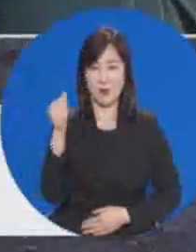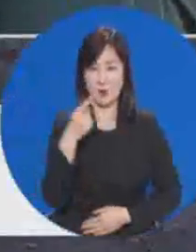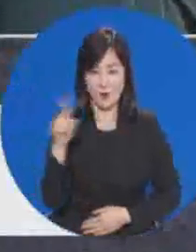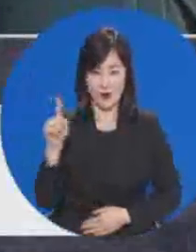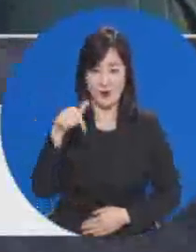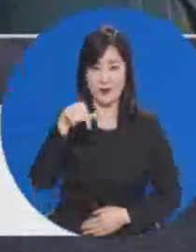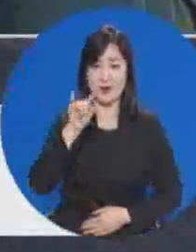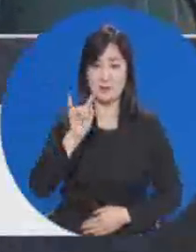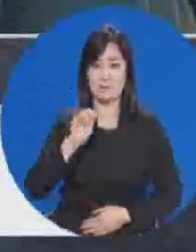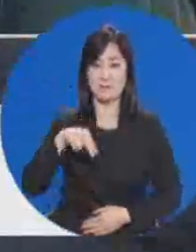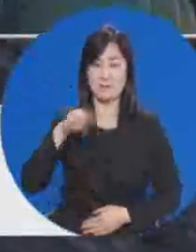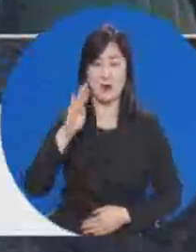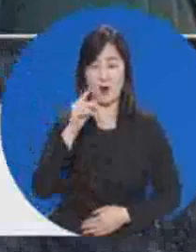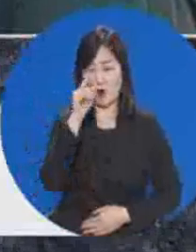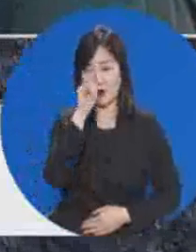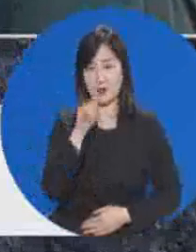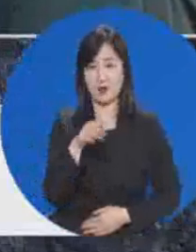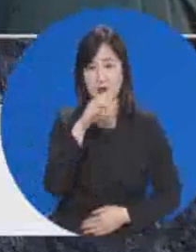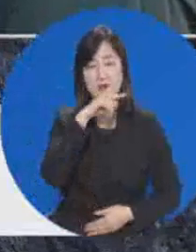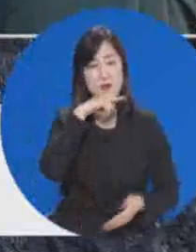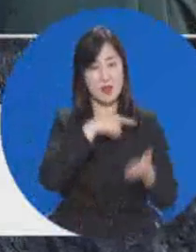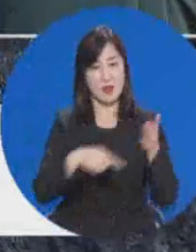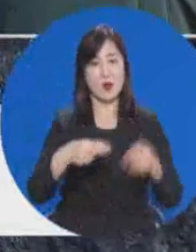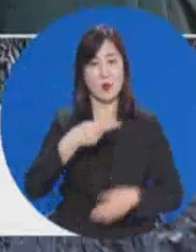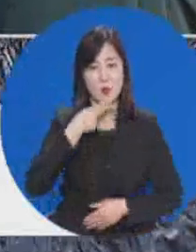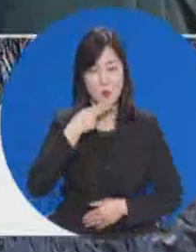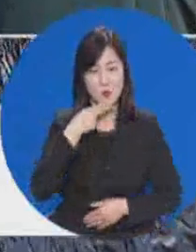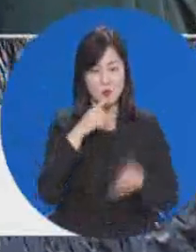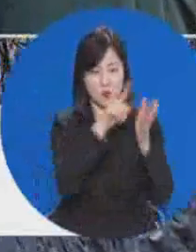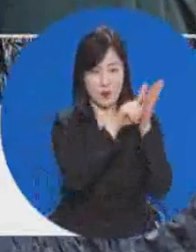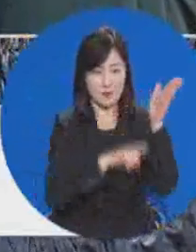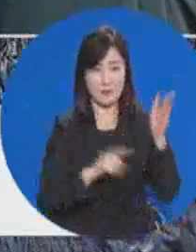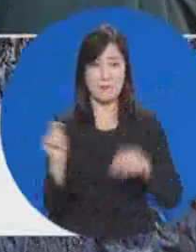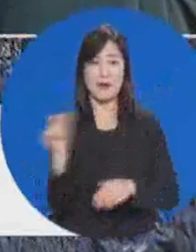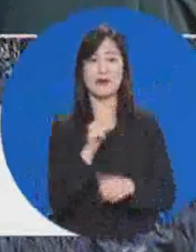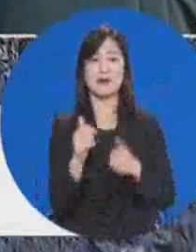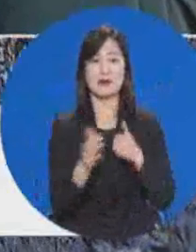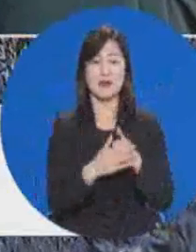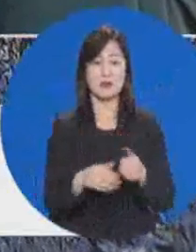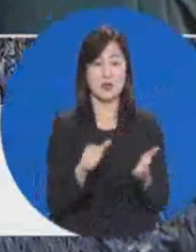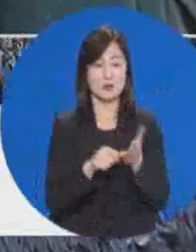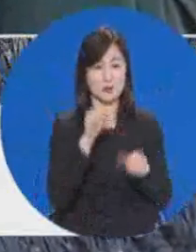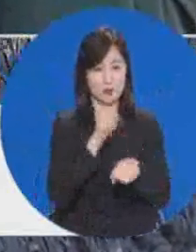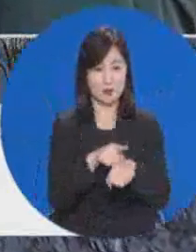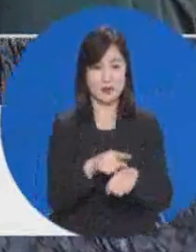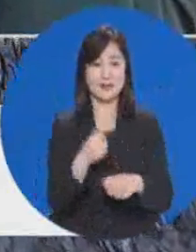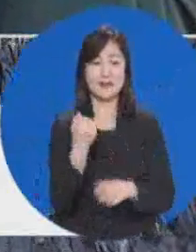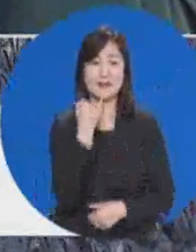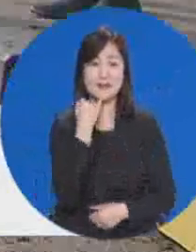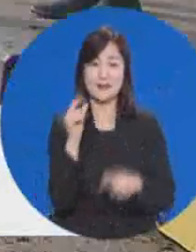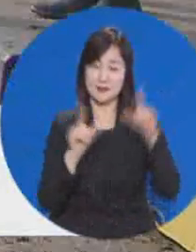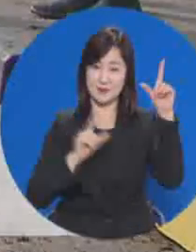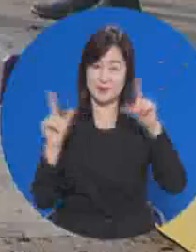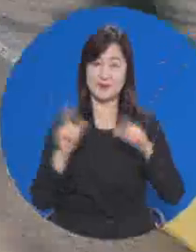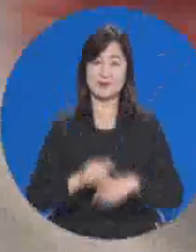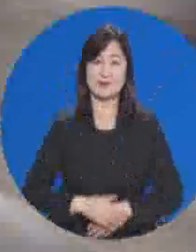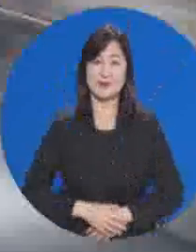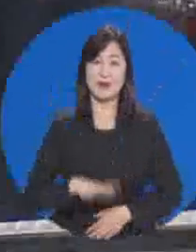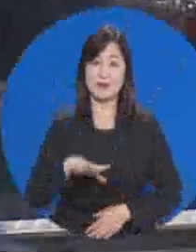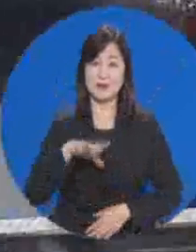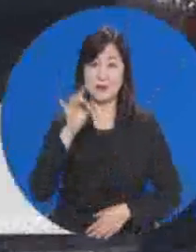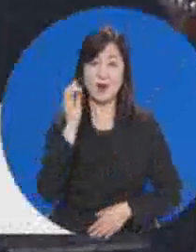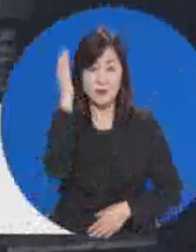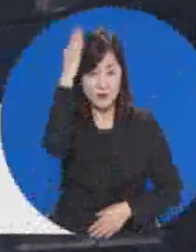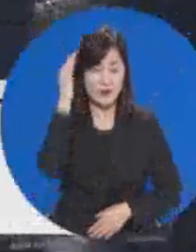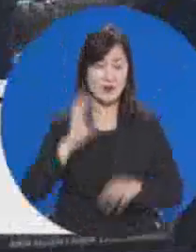없었고요. 수온이 좀 빨리 하강하면서 품질 생산도 생산 품질도 양호한 상태입니다. 초기 생김